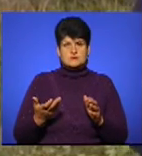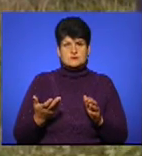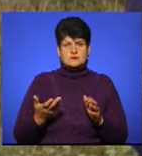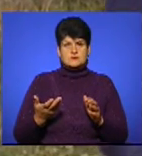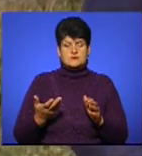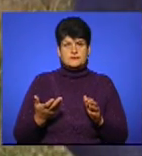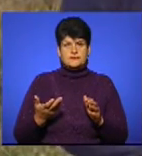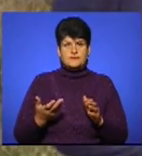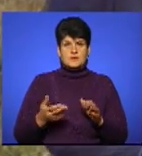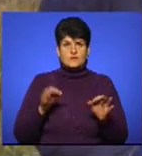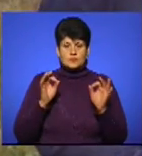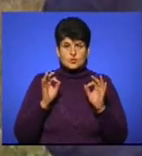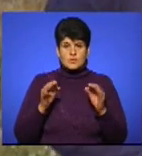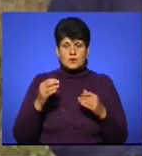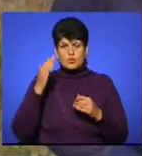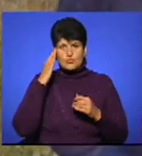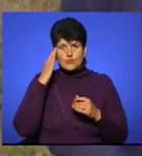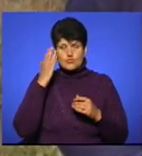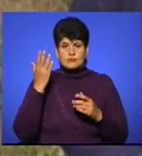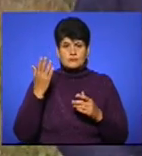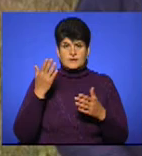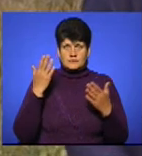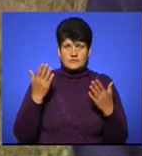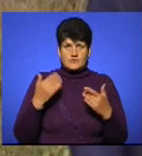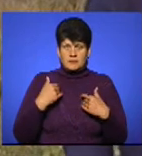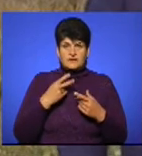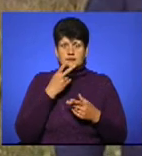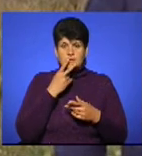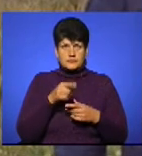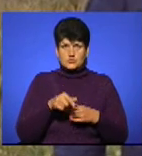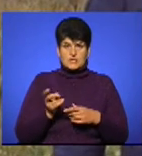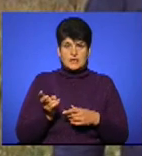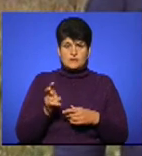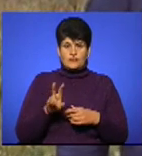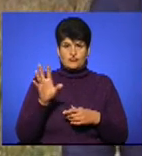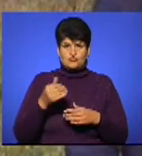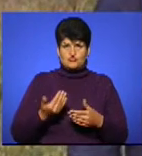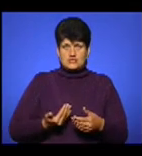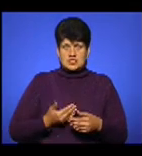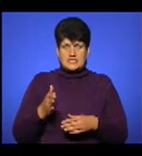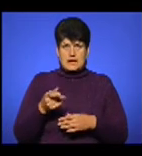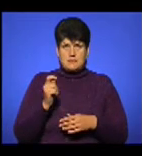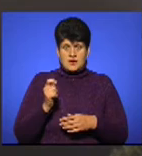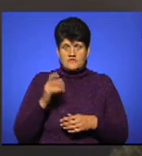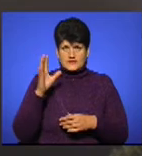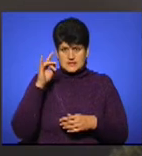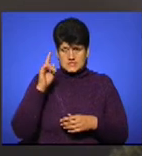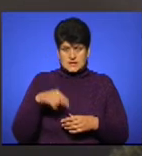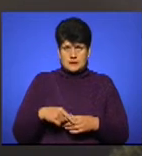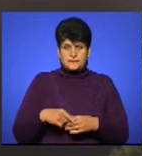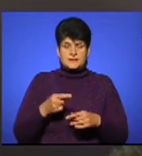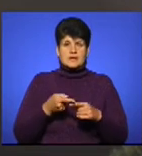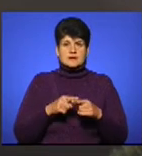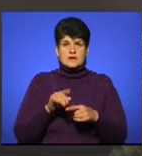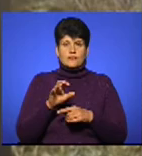він в здравому мій, ну, якщо він бачить, він би сюди не прийшов, він всю життя згрибачив, ви пойміть правиль, він все знає. Ось цей фотозвіт про